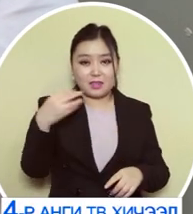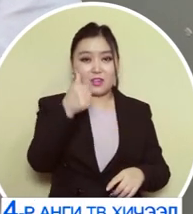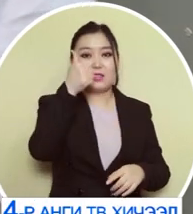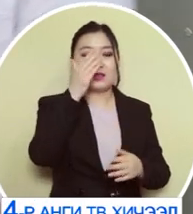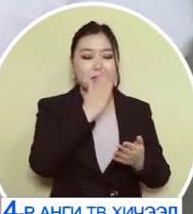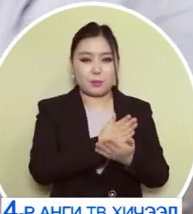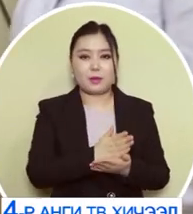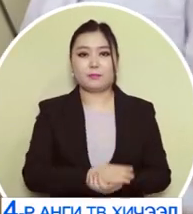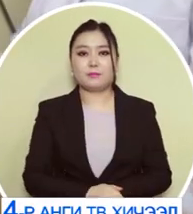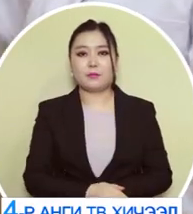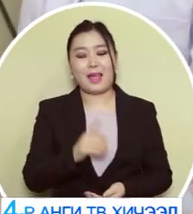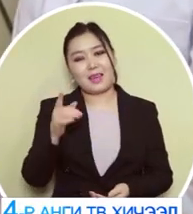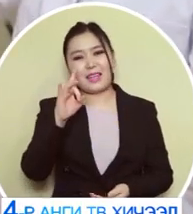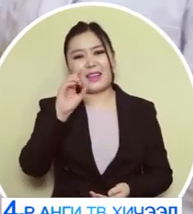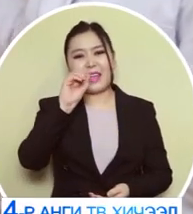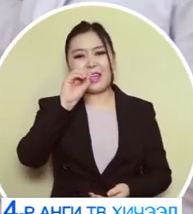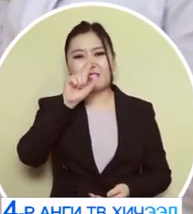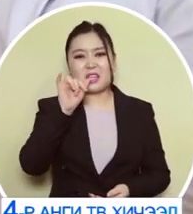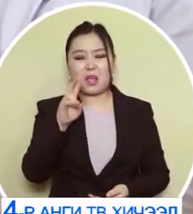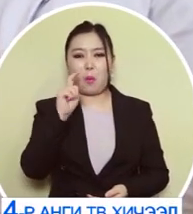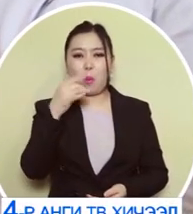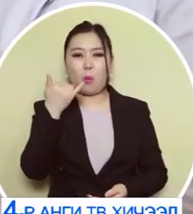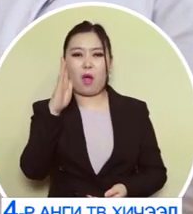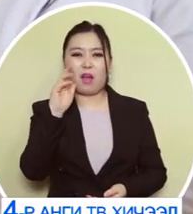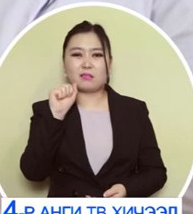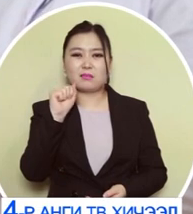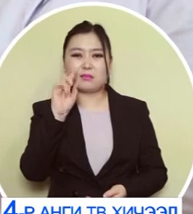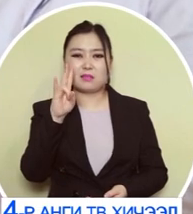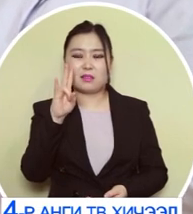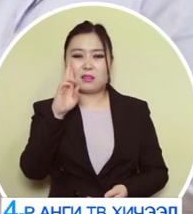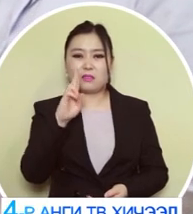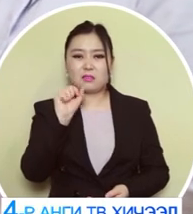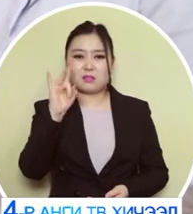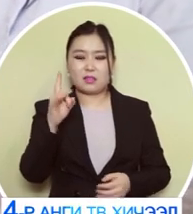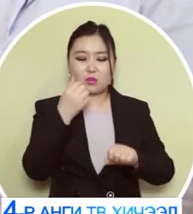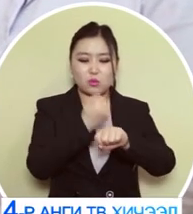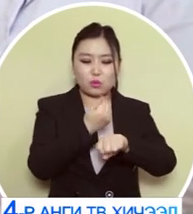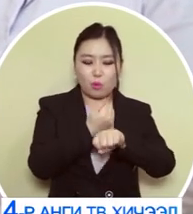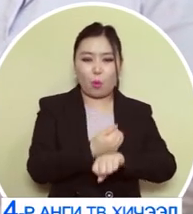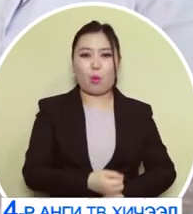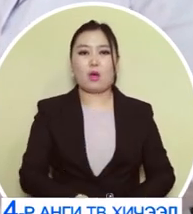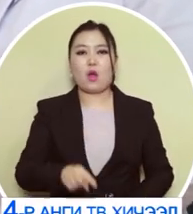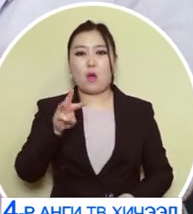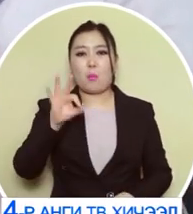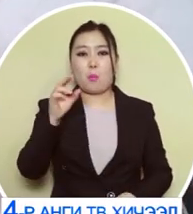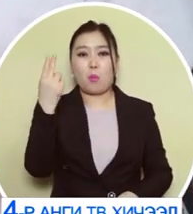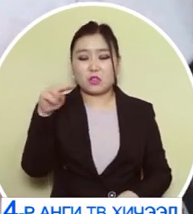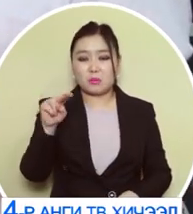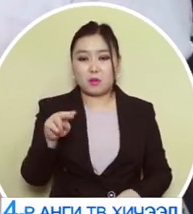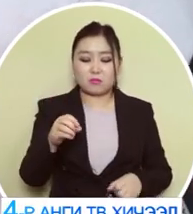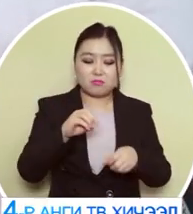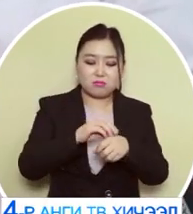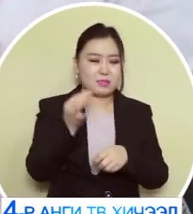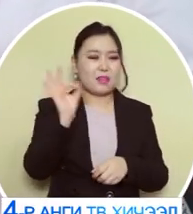Ал резин, ағаш, мерзетір, әйнек, тас сияқты материалдарды өткізгіш сымға қосқанда диод жамы